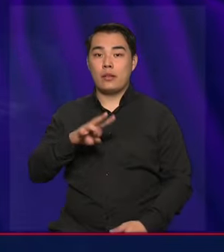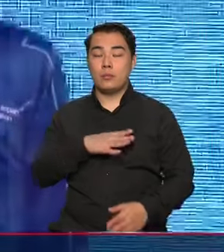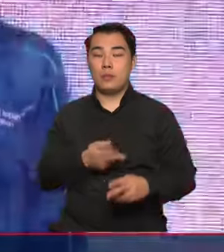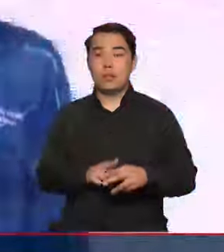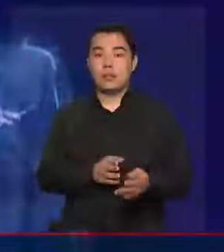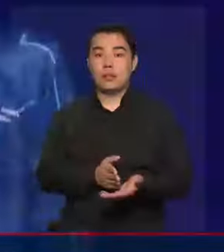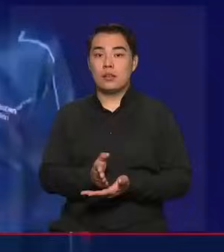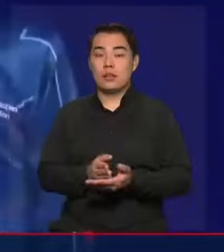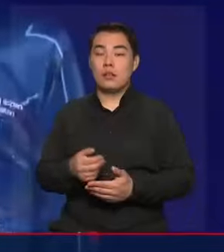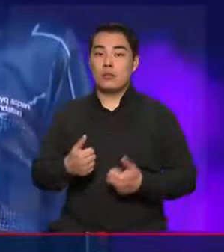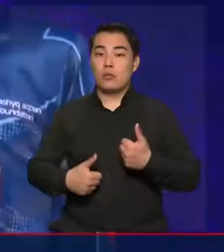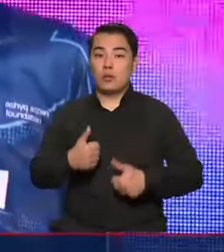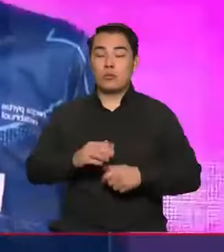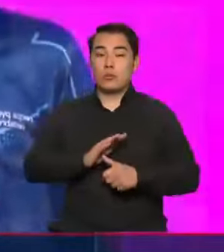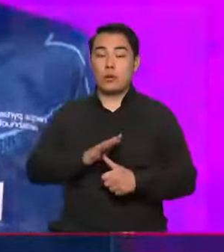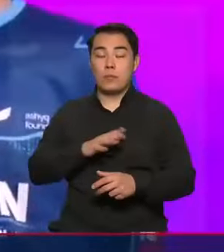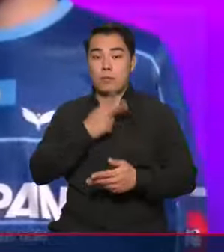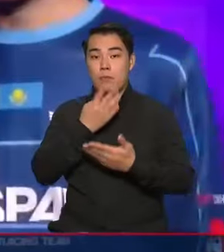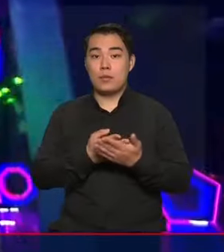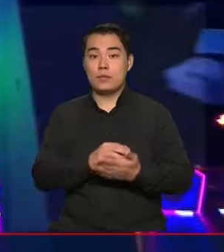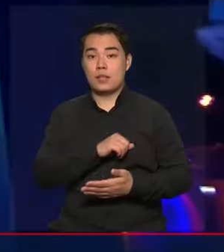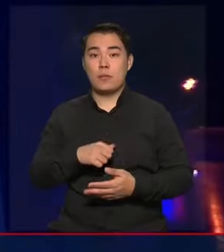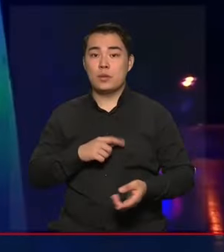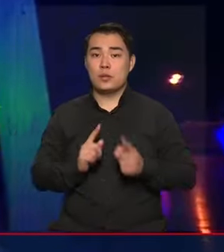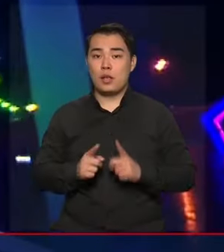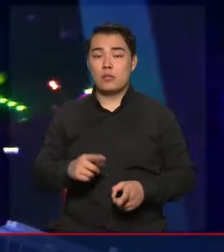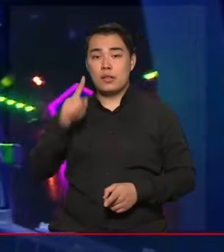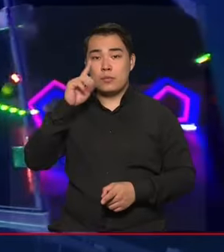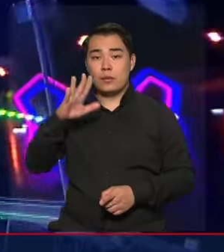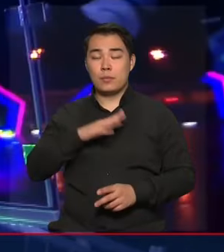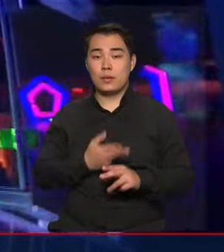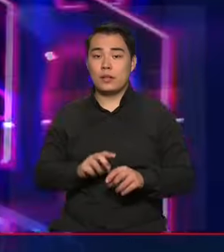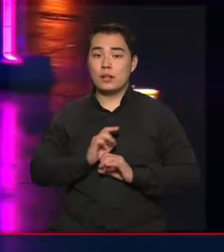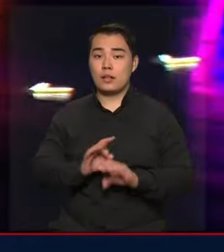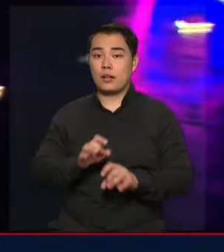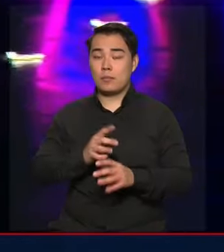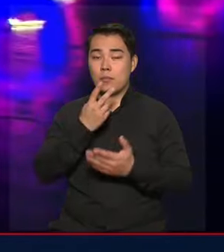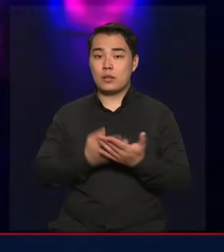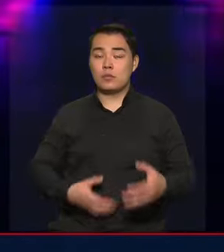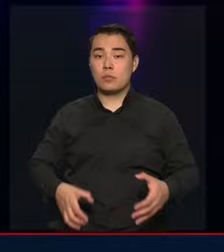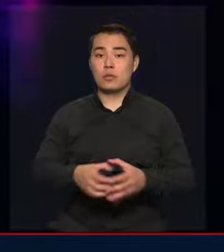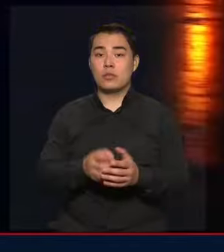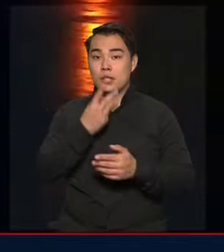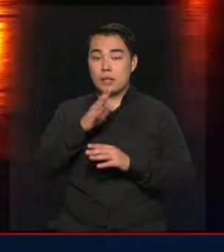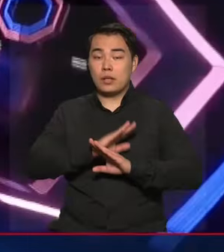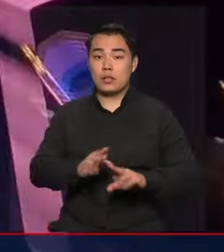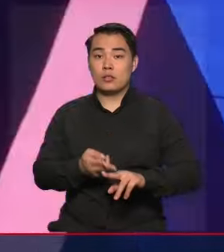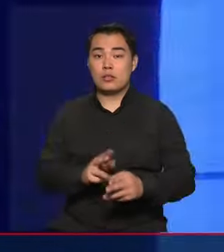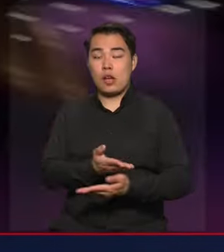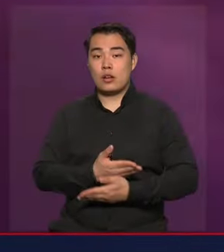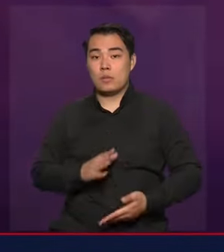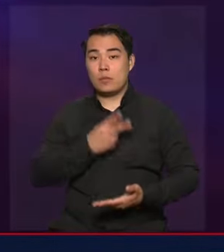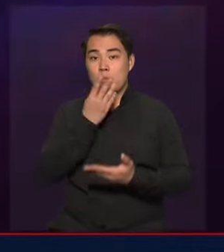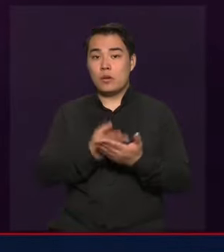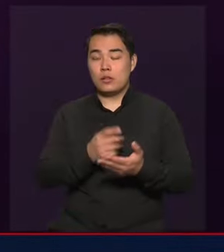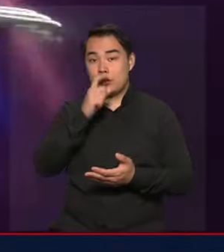дисциплине «Гонка дронов». Среди соперников были самые настоящие звезды, говорит менеджер сборной. Но несмотря на это, нашим удалось